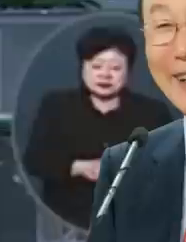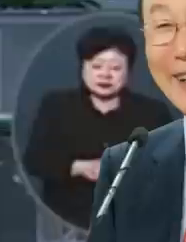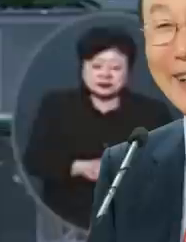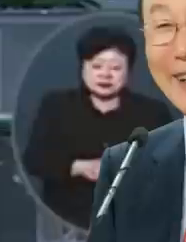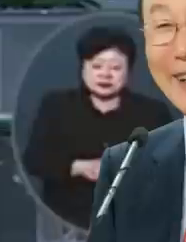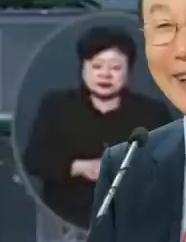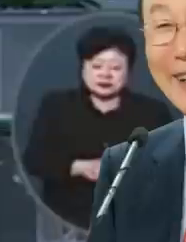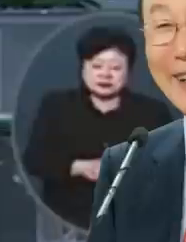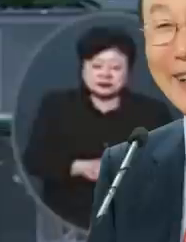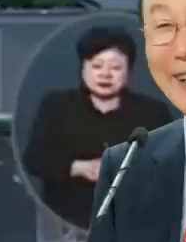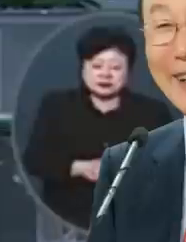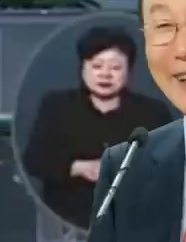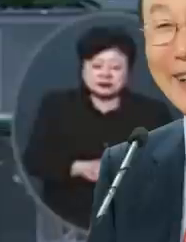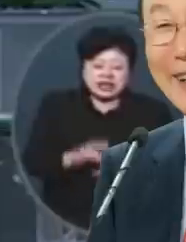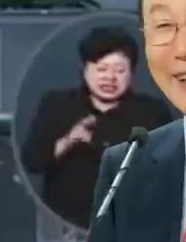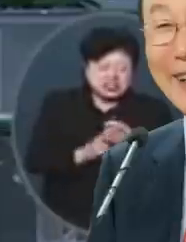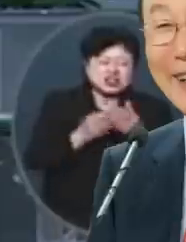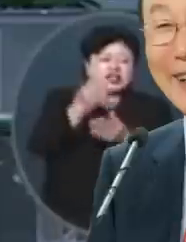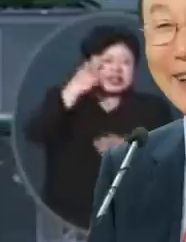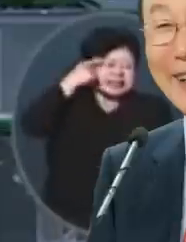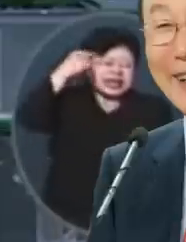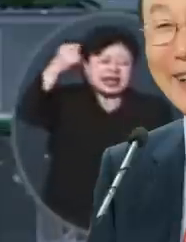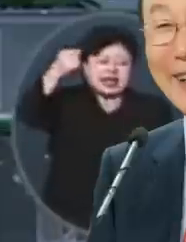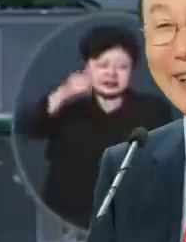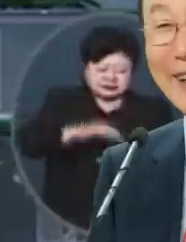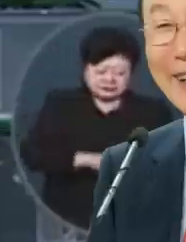생각하고 기적이 일어날 것을 생각하고